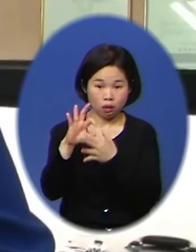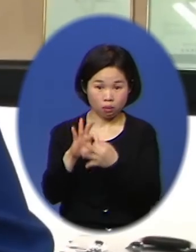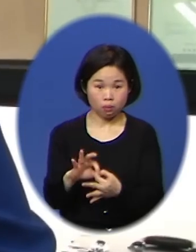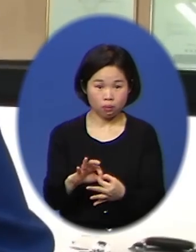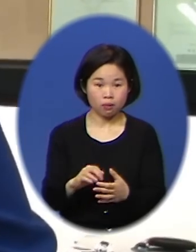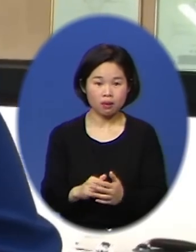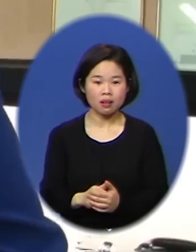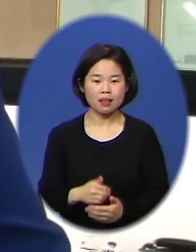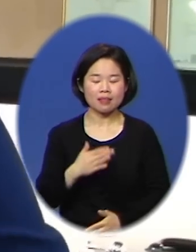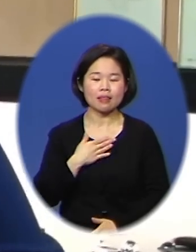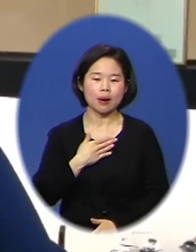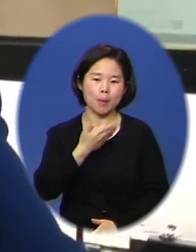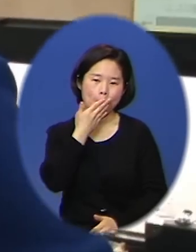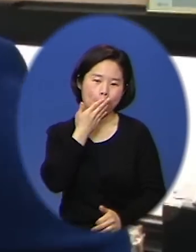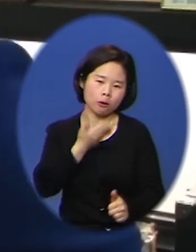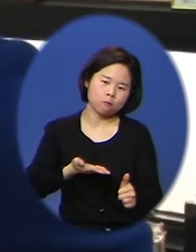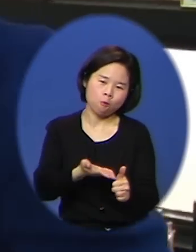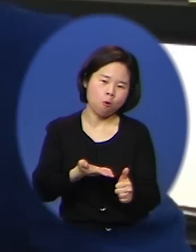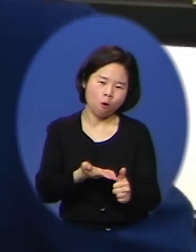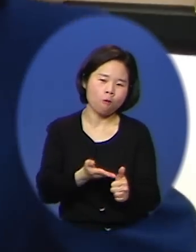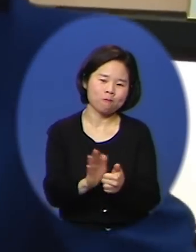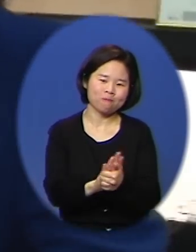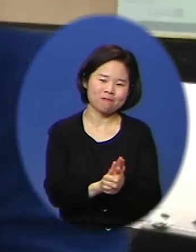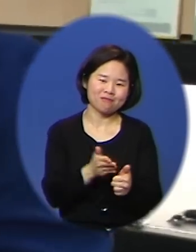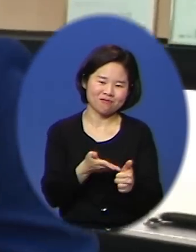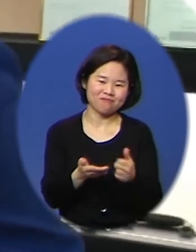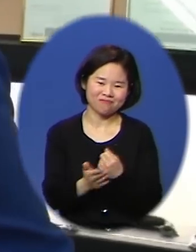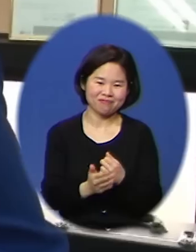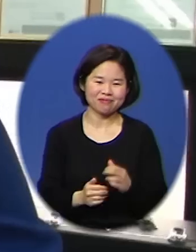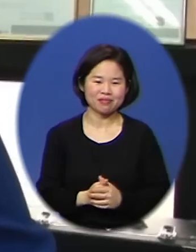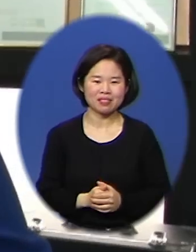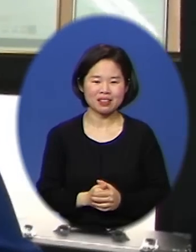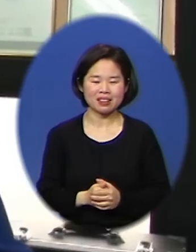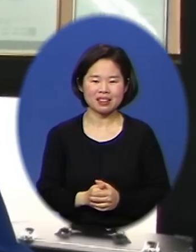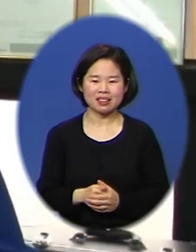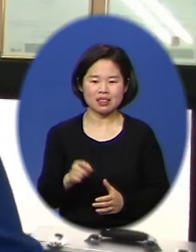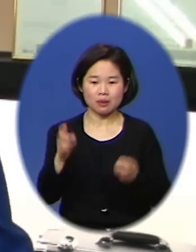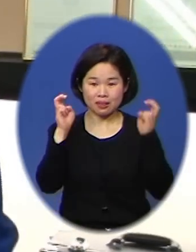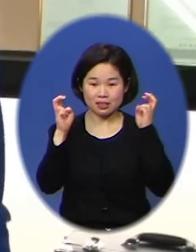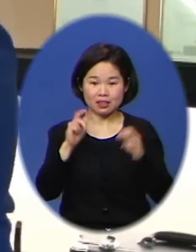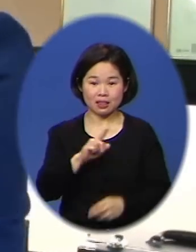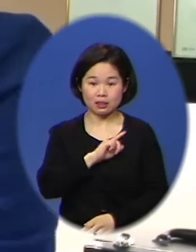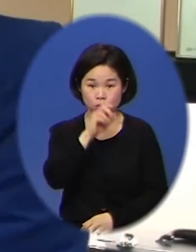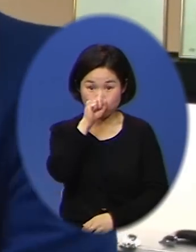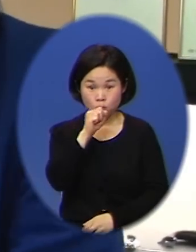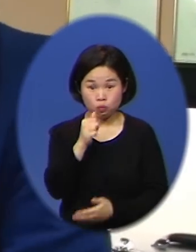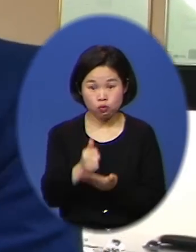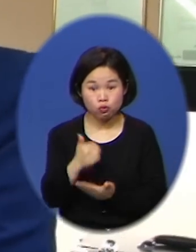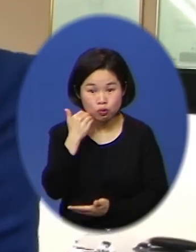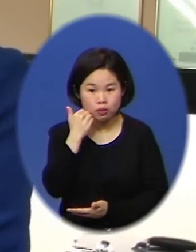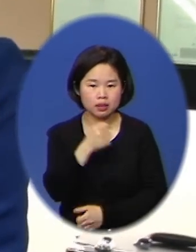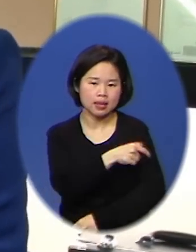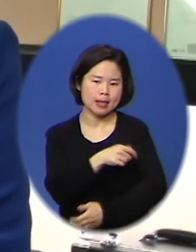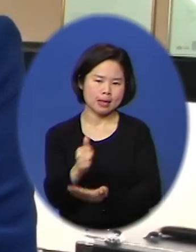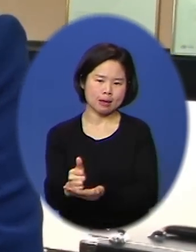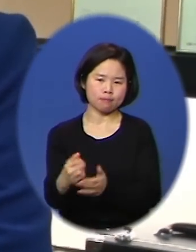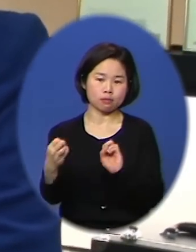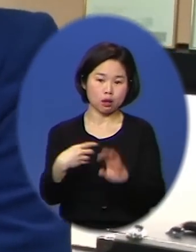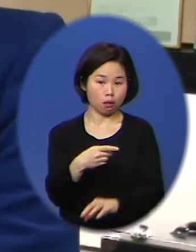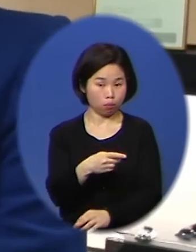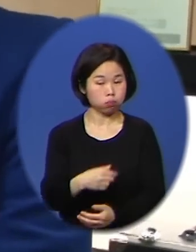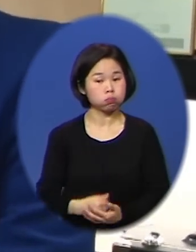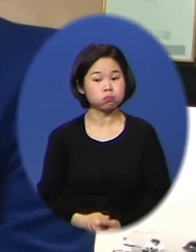제가 먹을 걸 주거든요. 네. 이 소속사에서 가장 좋으신 분이라고 가장 좋다고 계속